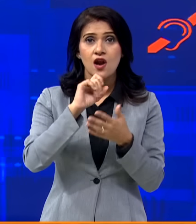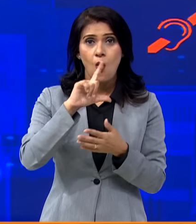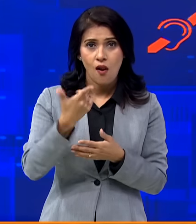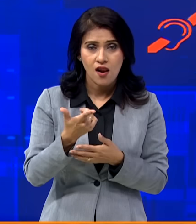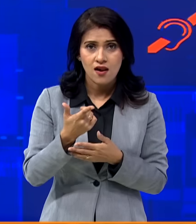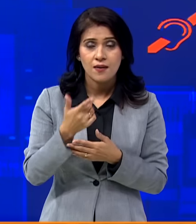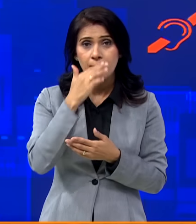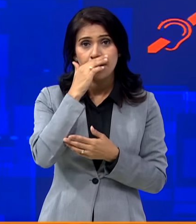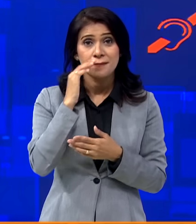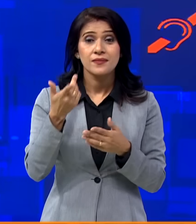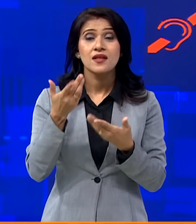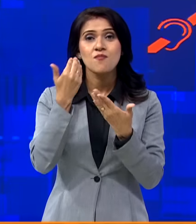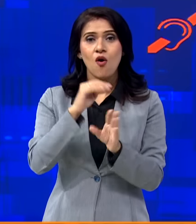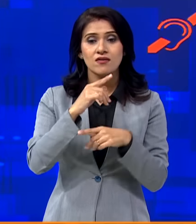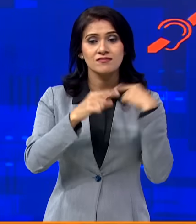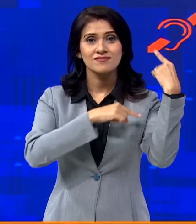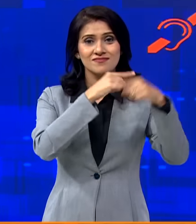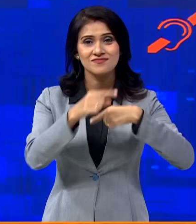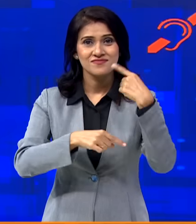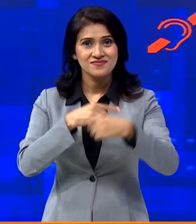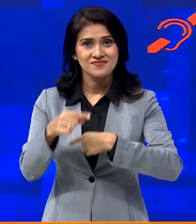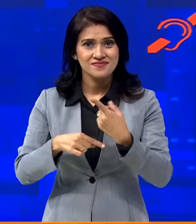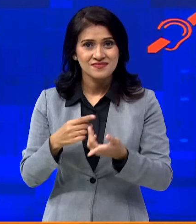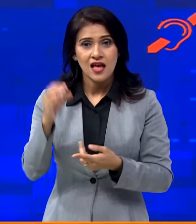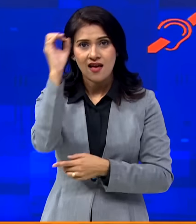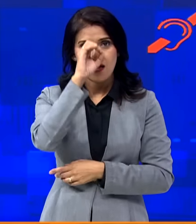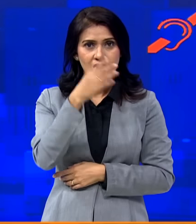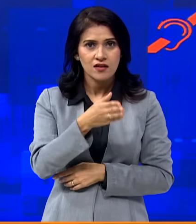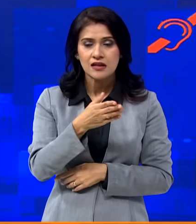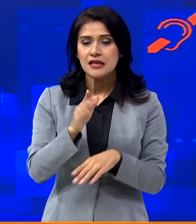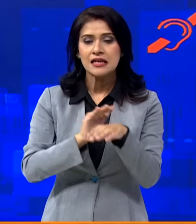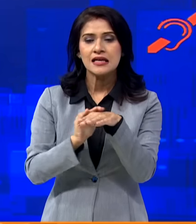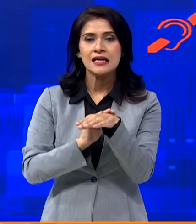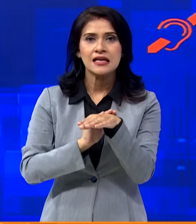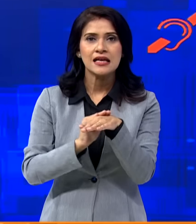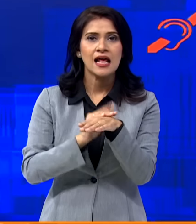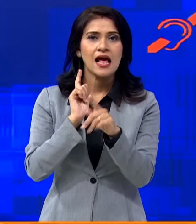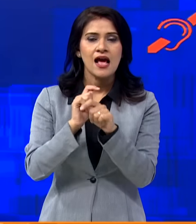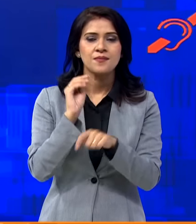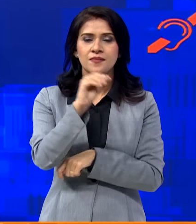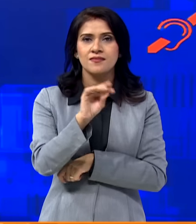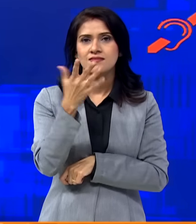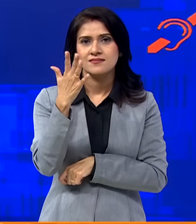परिवार में पैदा ना हुए होते तो कोई उन्हें चपरासी की नौकरी भी नहीं